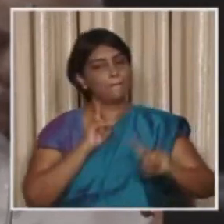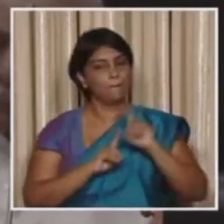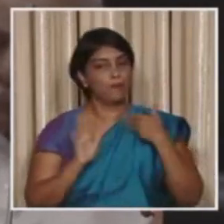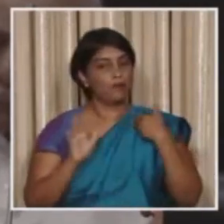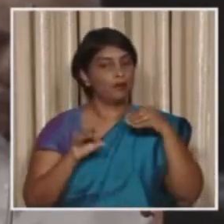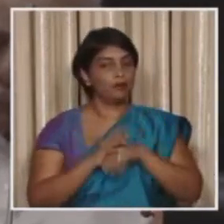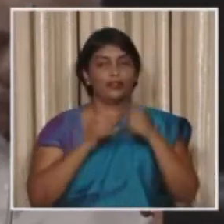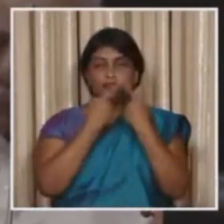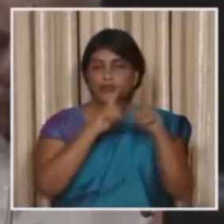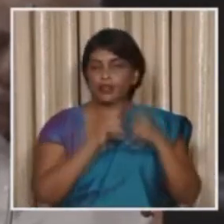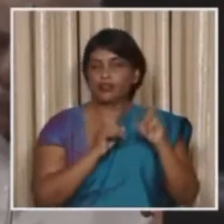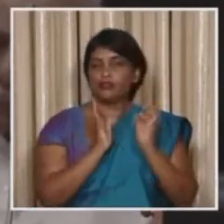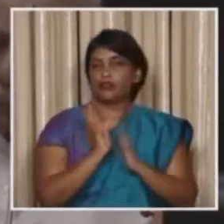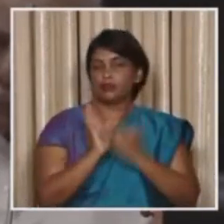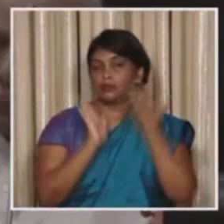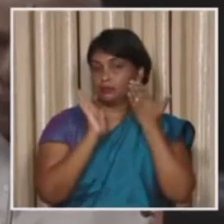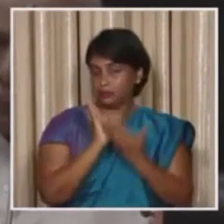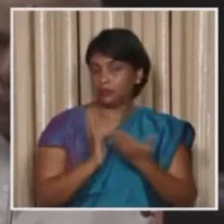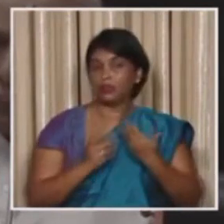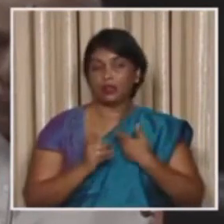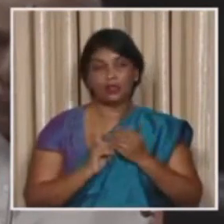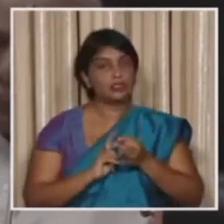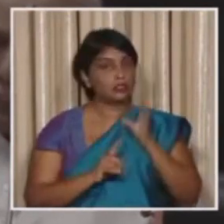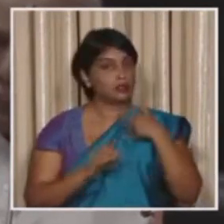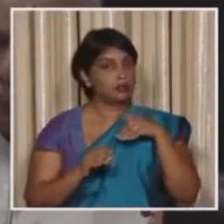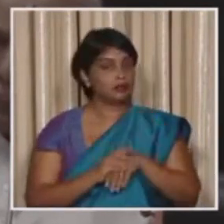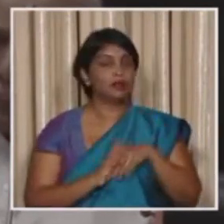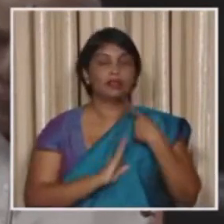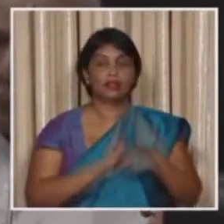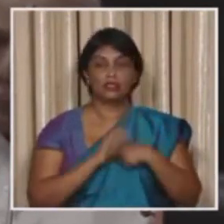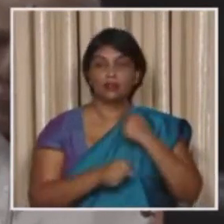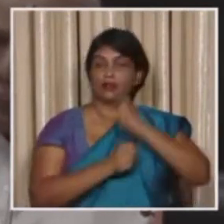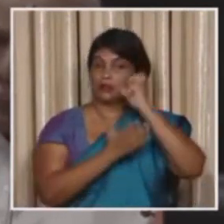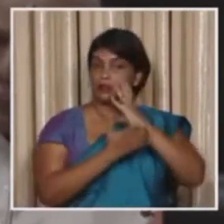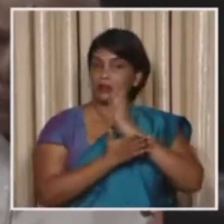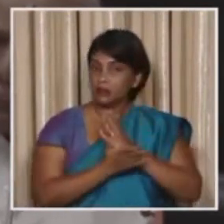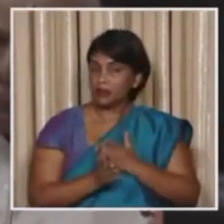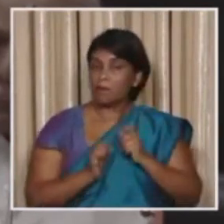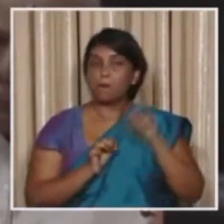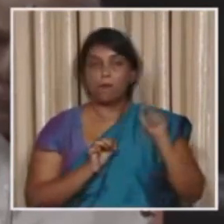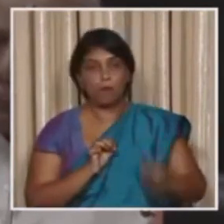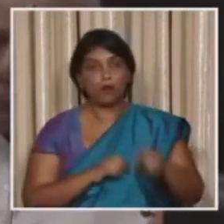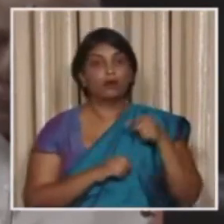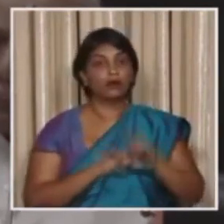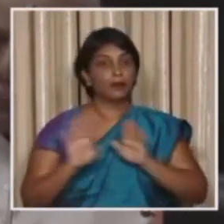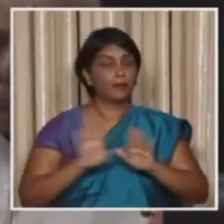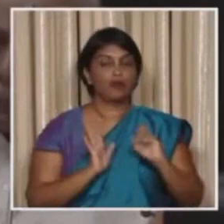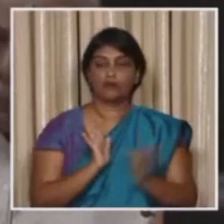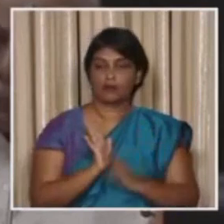ආශ්‍රිතව විවිධ කමිටු මගින් නිකුත් කරා. මගේ සභාපතිවරයන් පැවති ශ්‍රී ලංකා ආණ්ඩුක්‍රම ව්‍යවස්ථා මණ්ඩලයේ මෙහෙයුම්